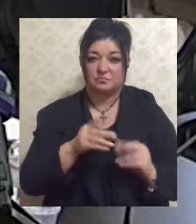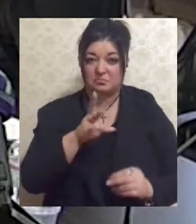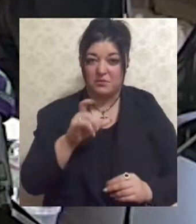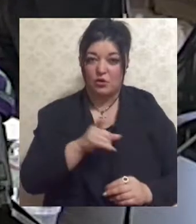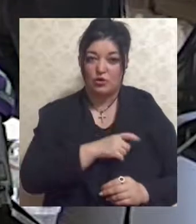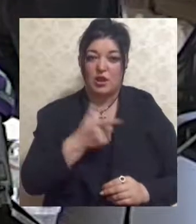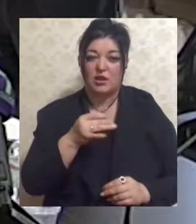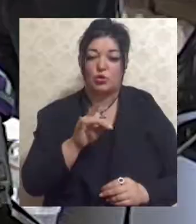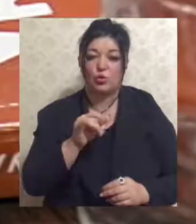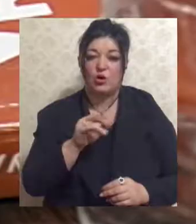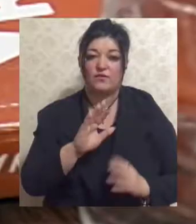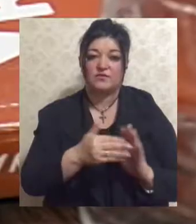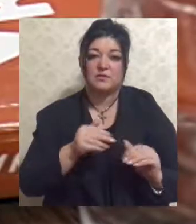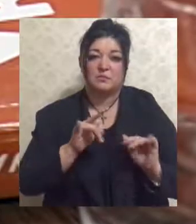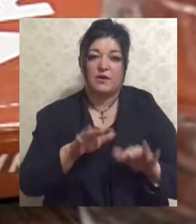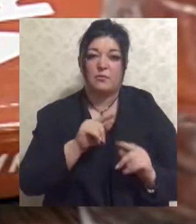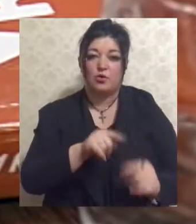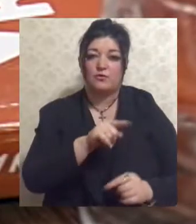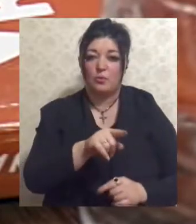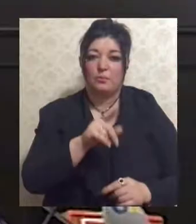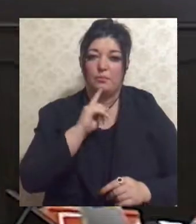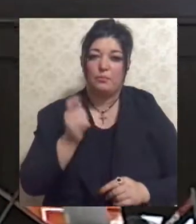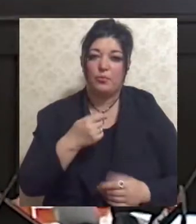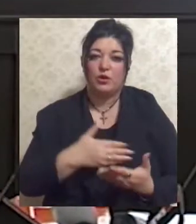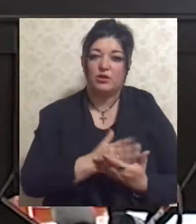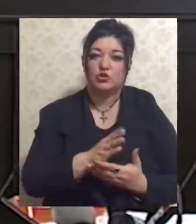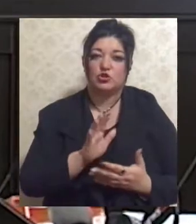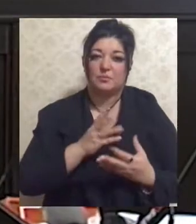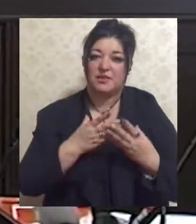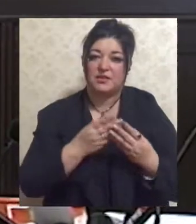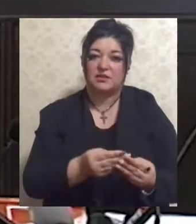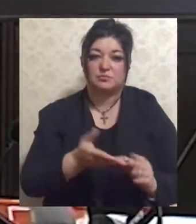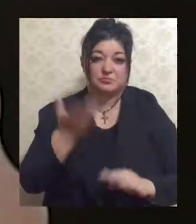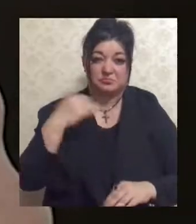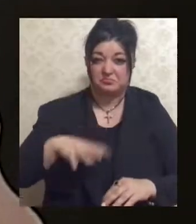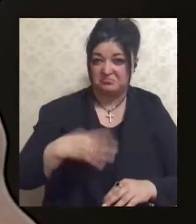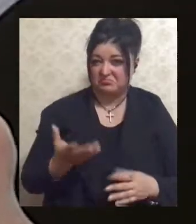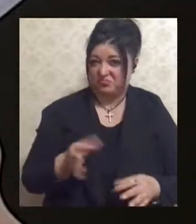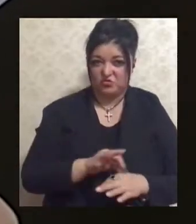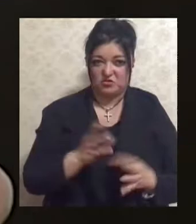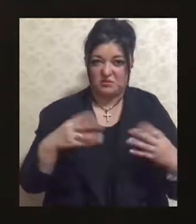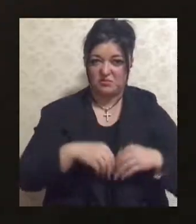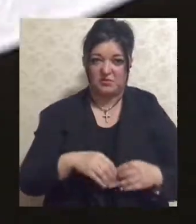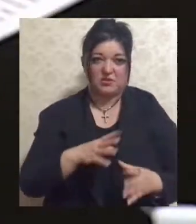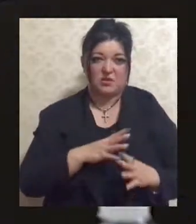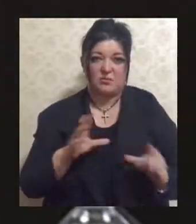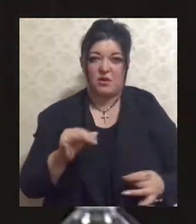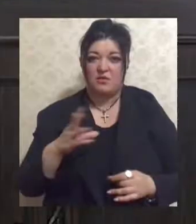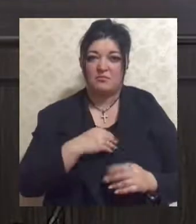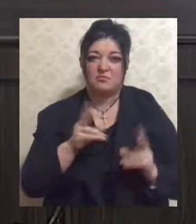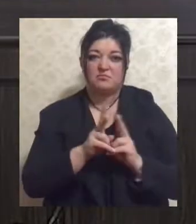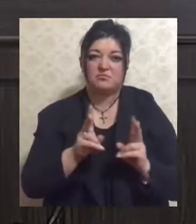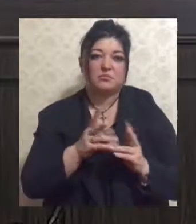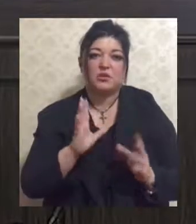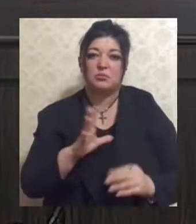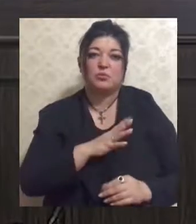Труханов називає справу проти нього політичним тиском. Каже, з колишньою дружиною спільного побуту не мали, проте часто бачилися, бо в них спільна донька.